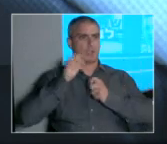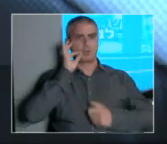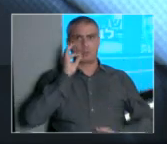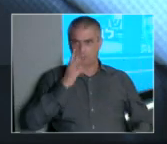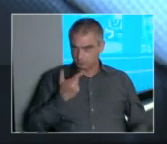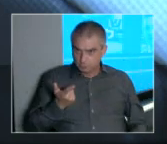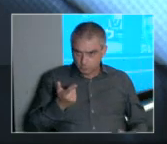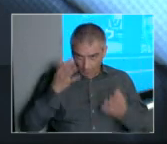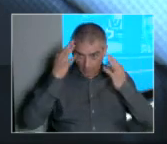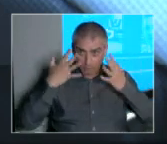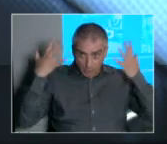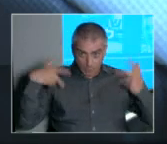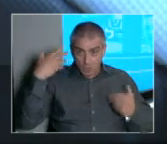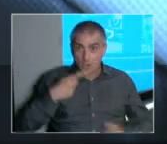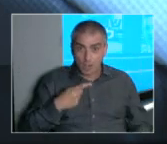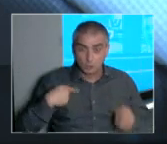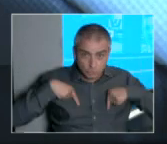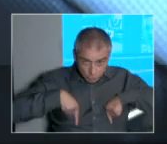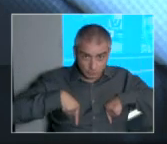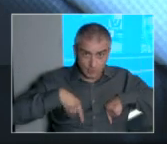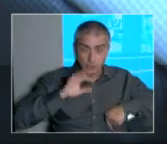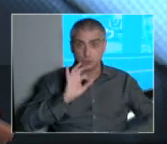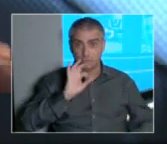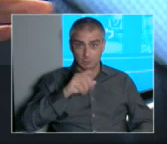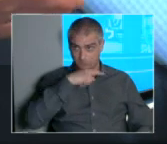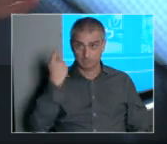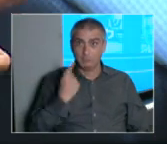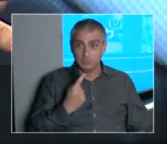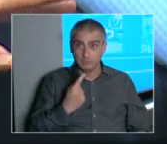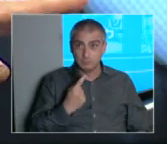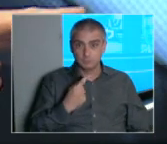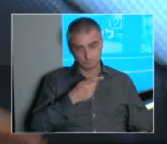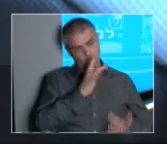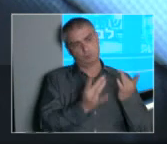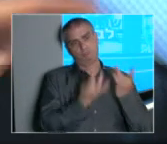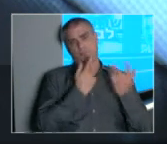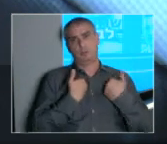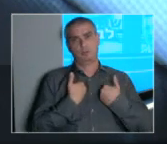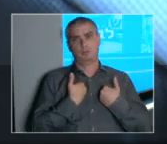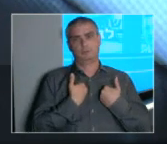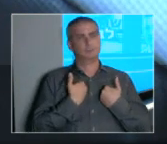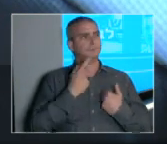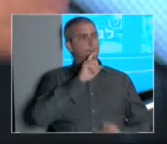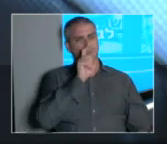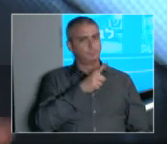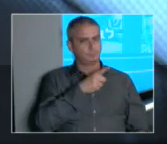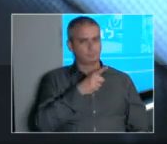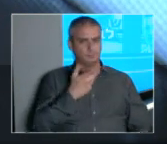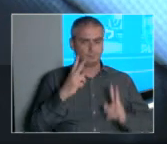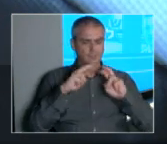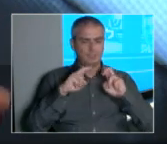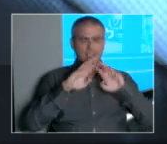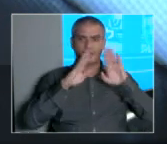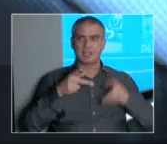קנאביס. מה זה, כבוד גדול להיות יושב ראש של סמים? אז הוא סגר איתך חשבון. אז זהו, סגר חשבון. רגע, יכול להיות שבכלל המחקר של